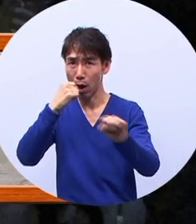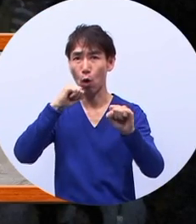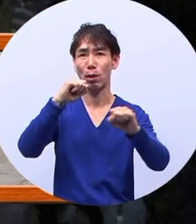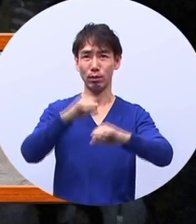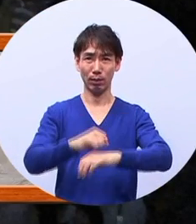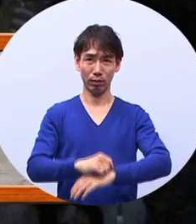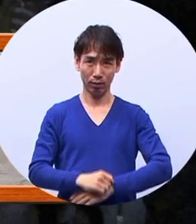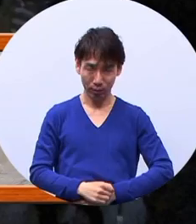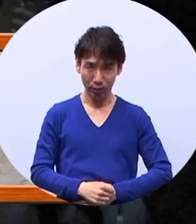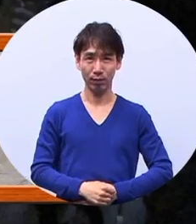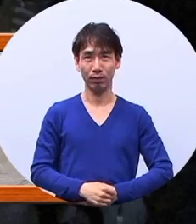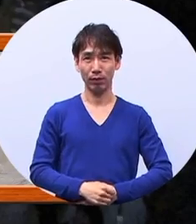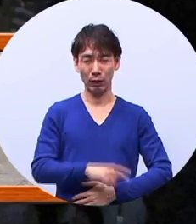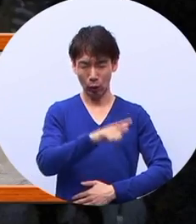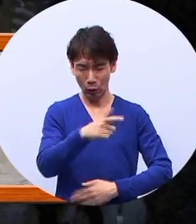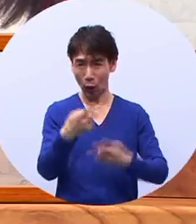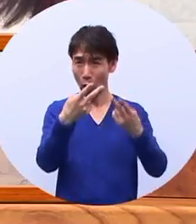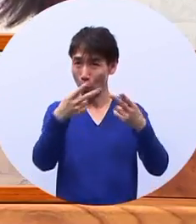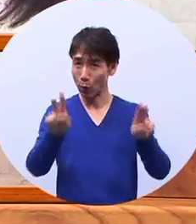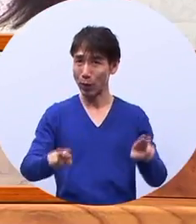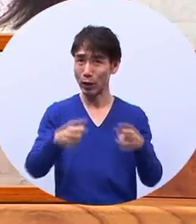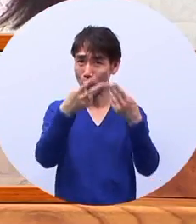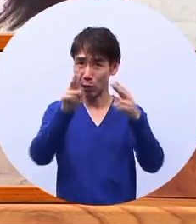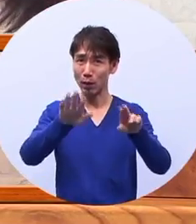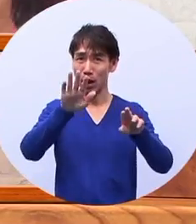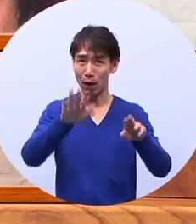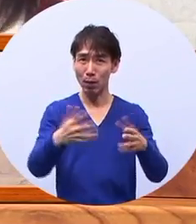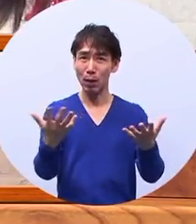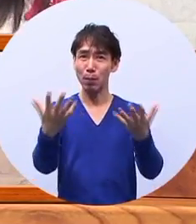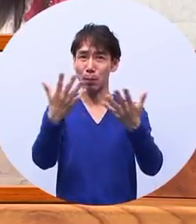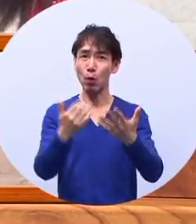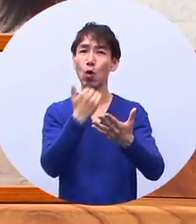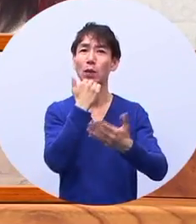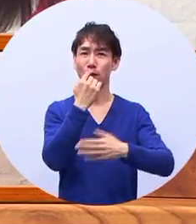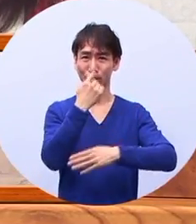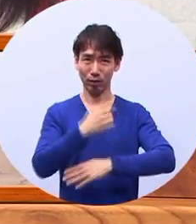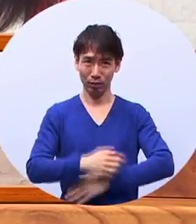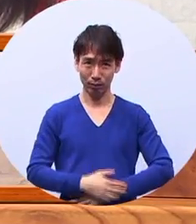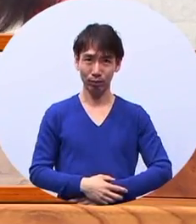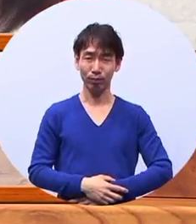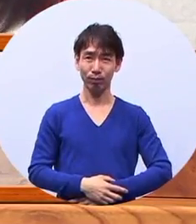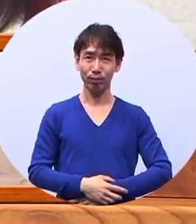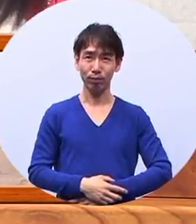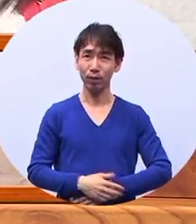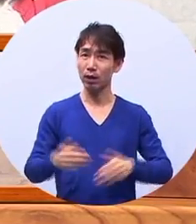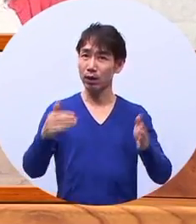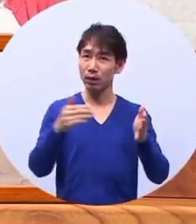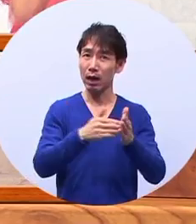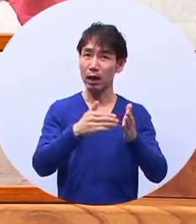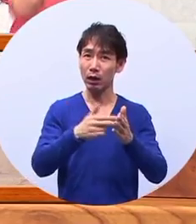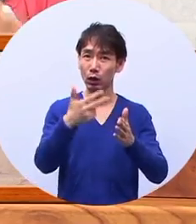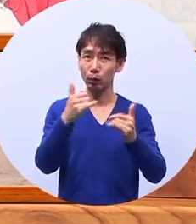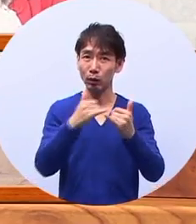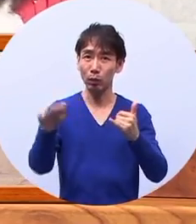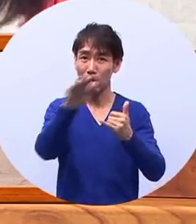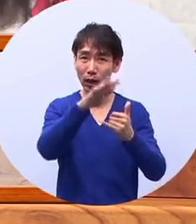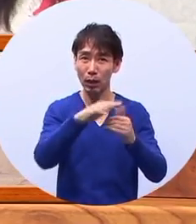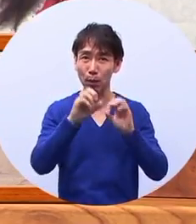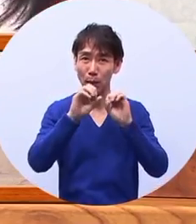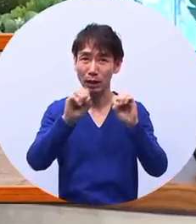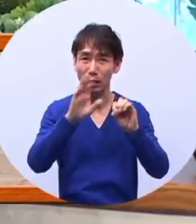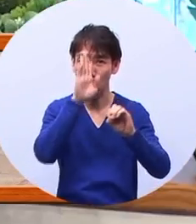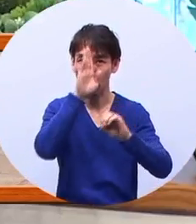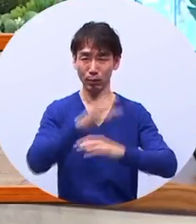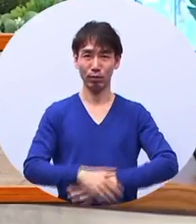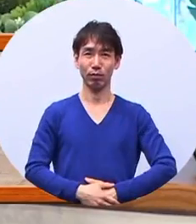盛りだくさんで、お待ちしております。 本当に盛りだくさんですね。はい、では最後に市民の皆さんにメッセージをお願いします